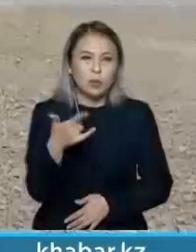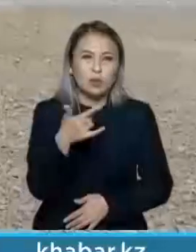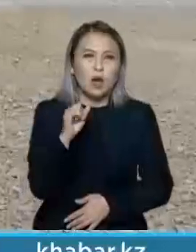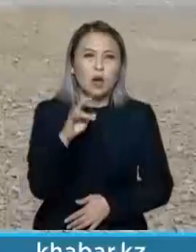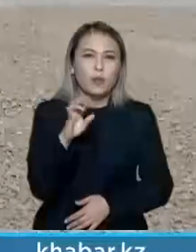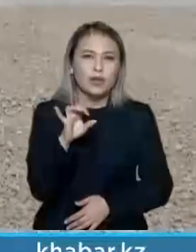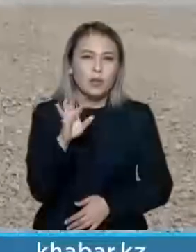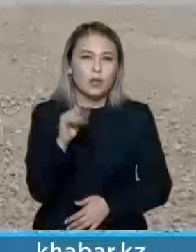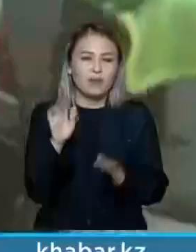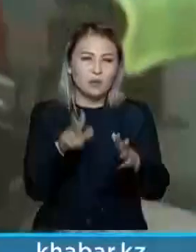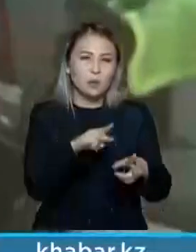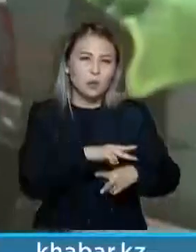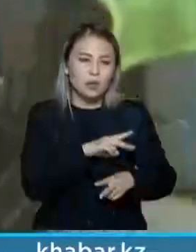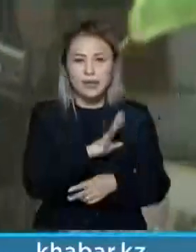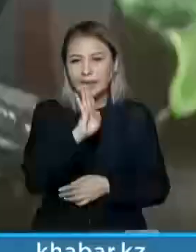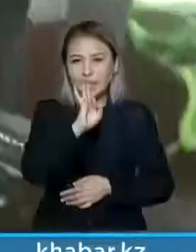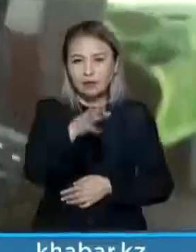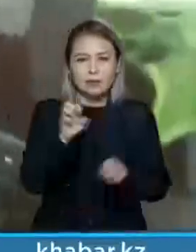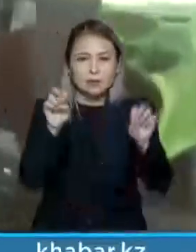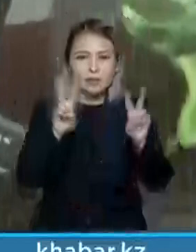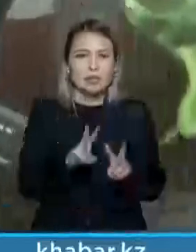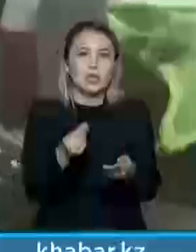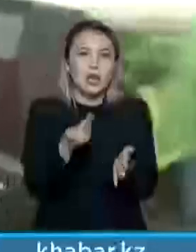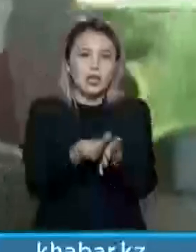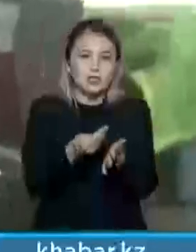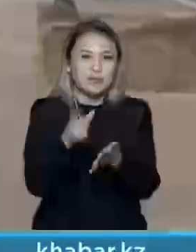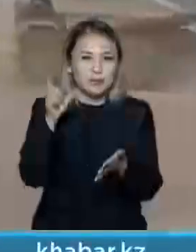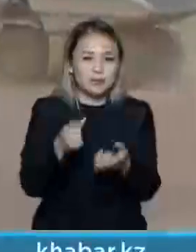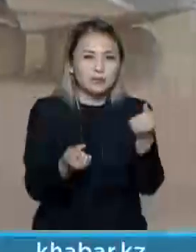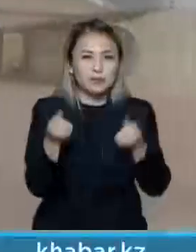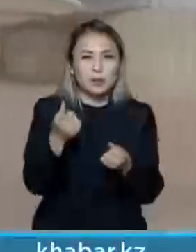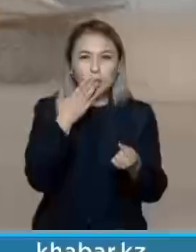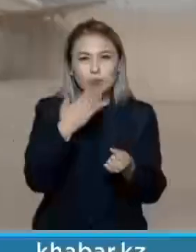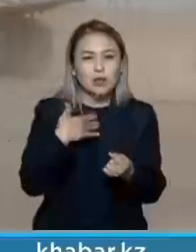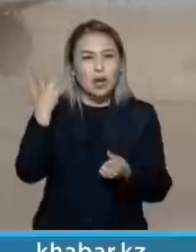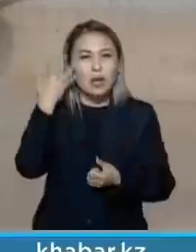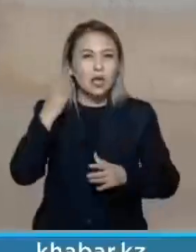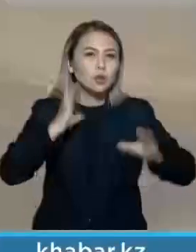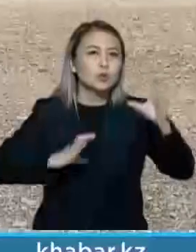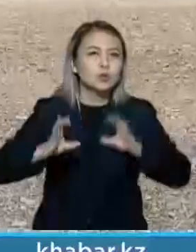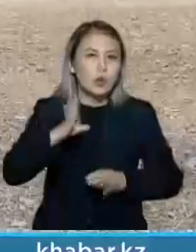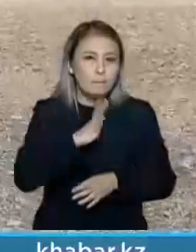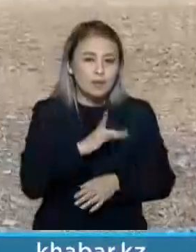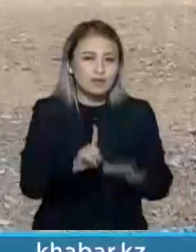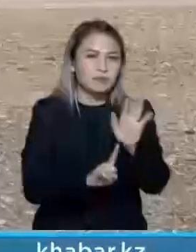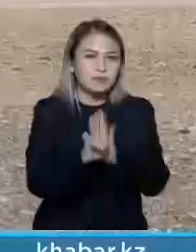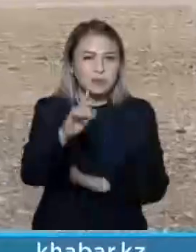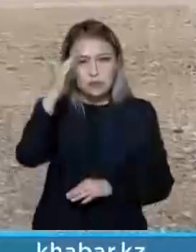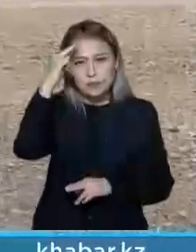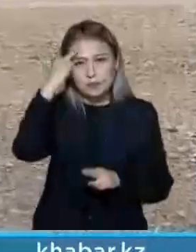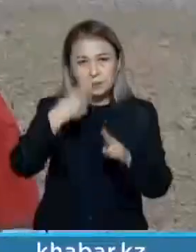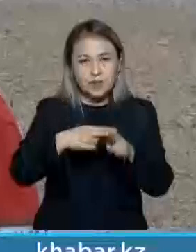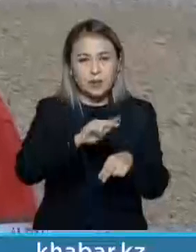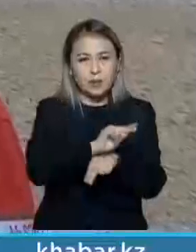Аубәкірованың өндірісте еңбек еткеніне 4 жыл. Негізгі мамандығы қаржыгер. Көлікке қызығушылығы студенттік шағында басталған. Бұл іске оны ағасы